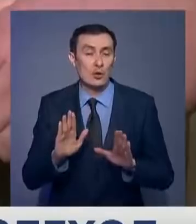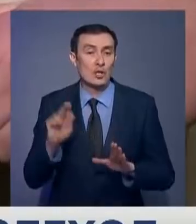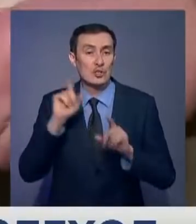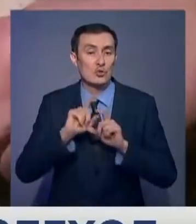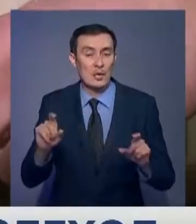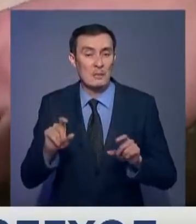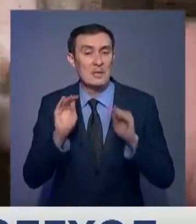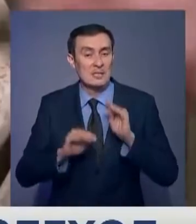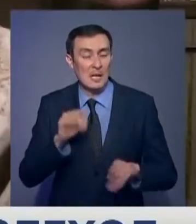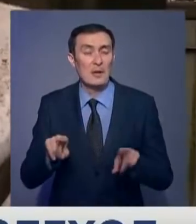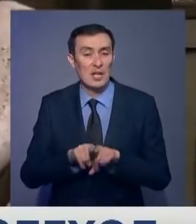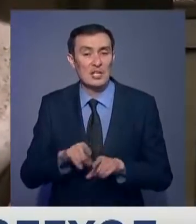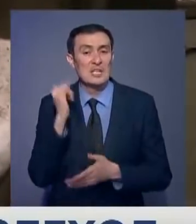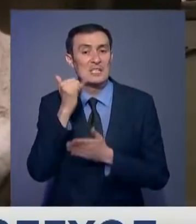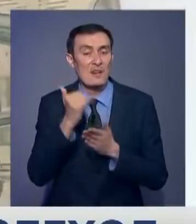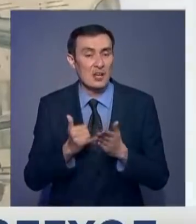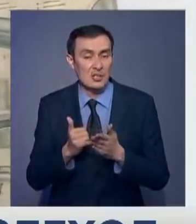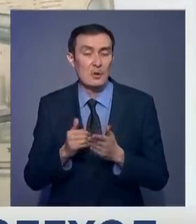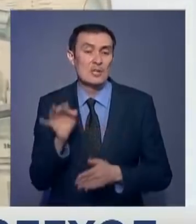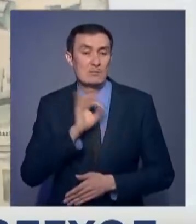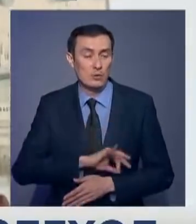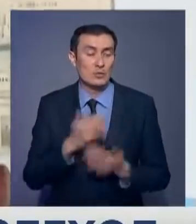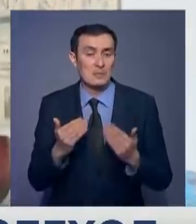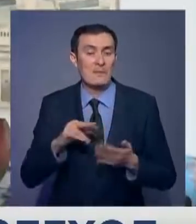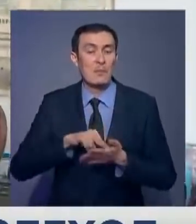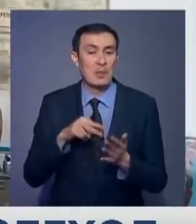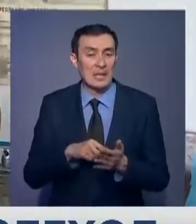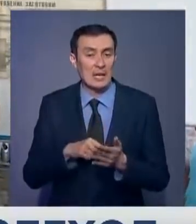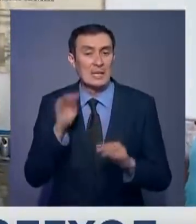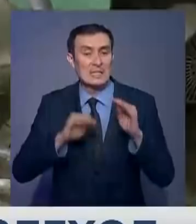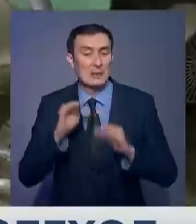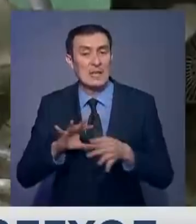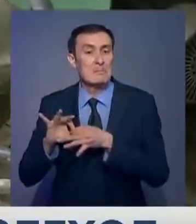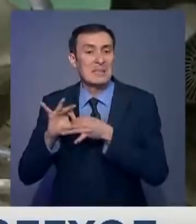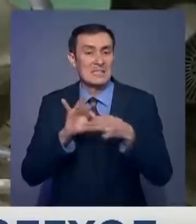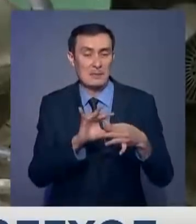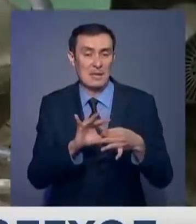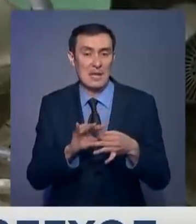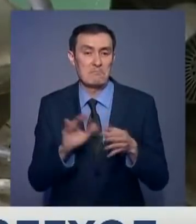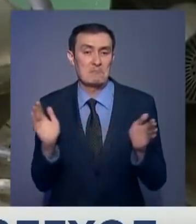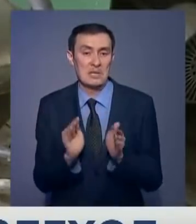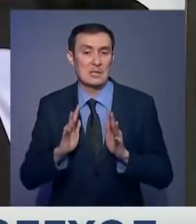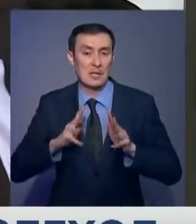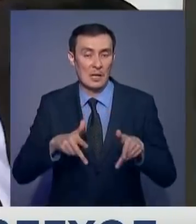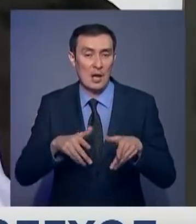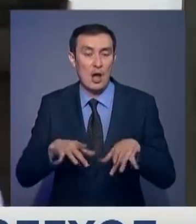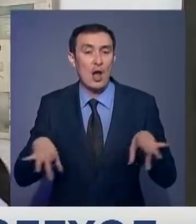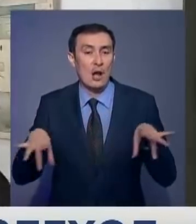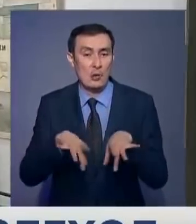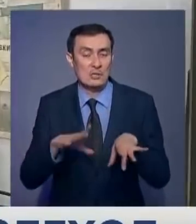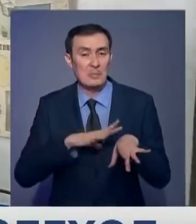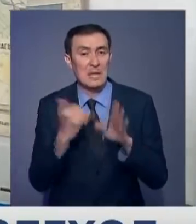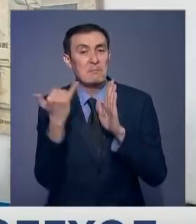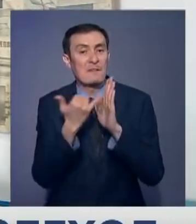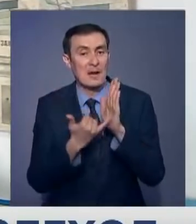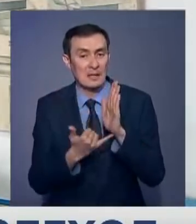школьными станками, но даже со сварочным аппаратом. Теперь в планах собрать прицеп для мини-трактора. Колеса привариваю. Вот,